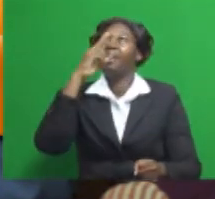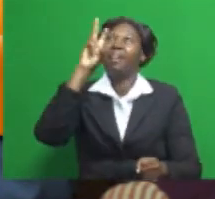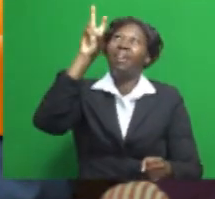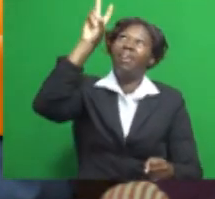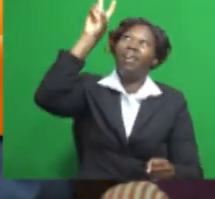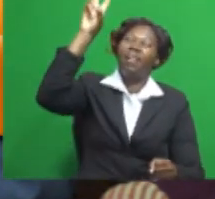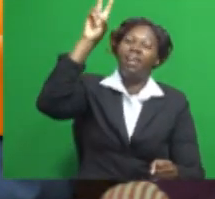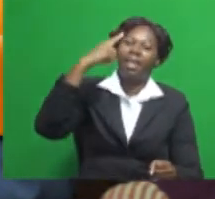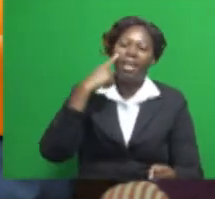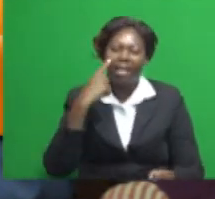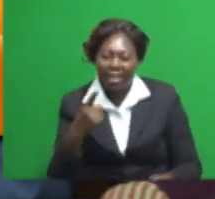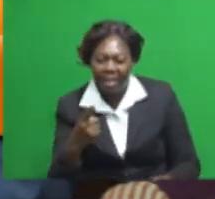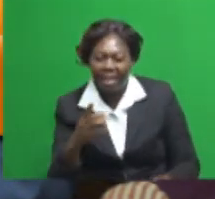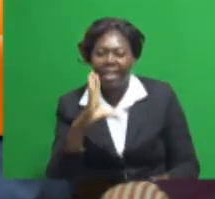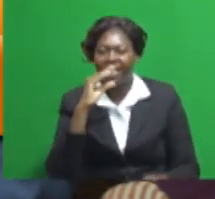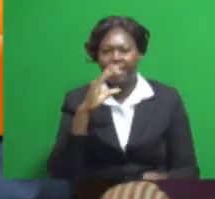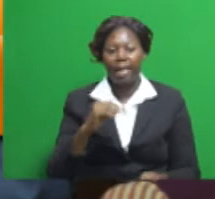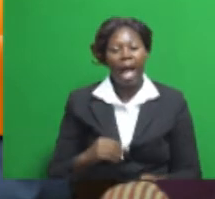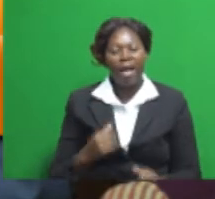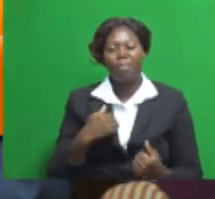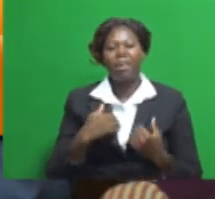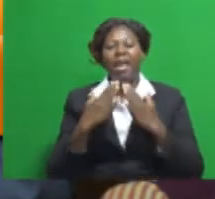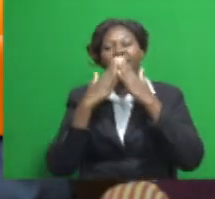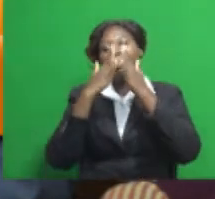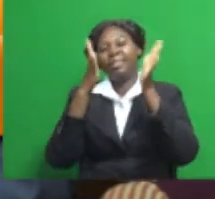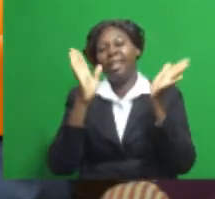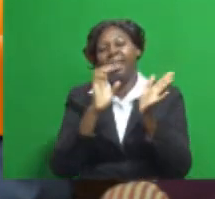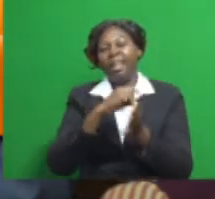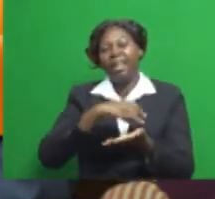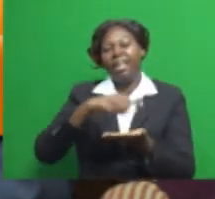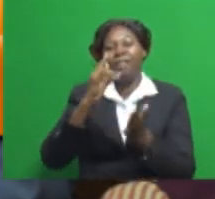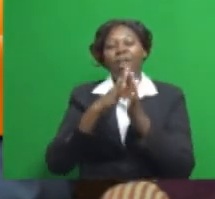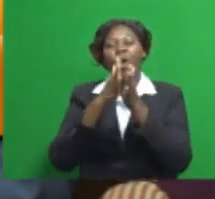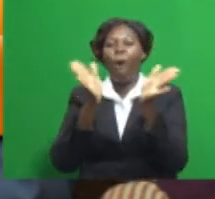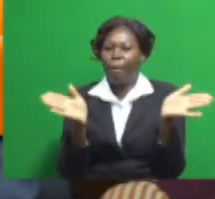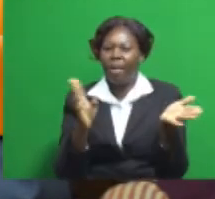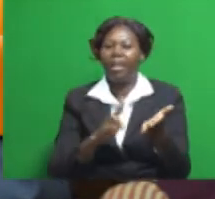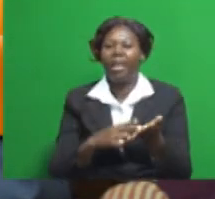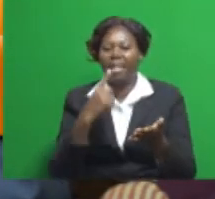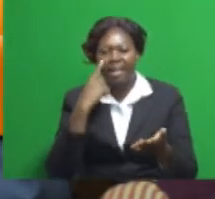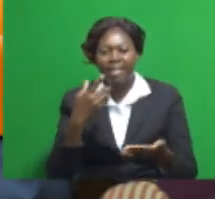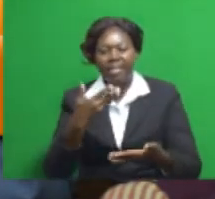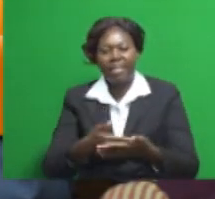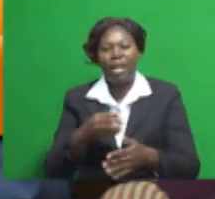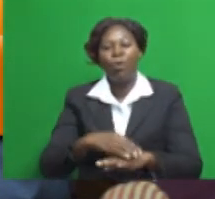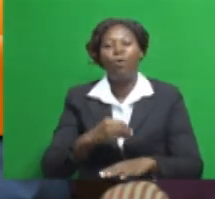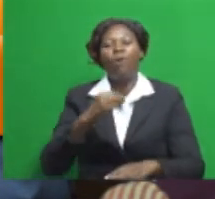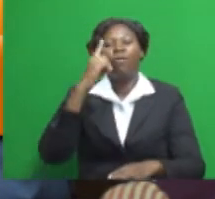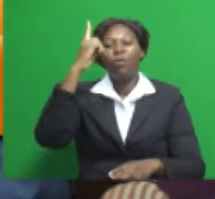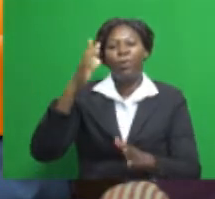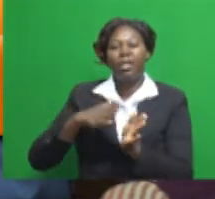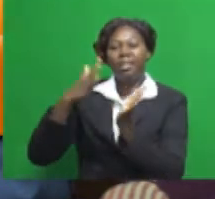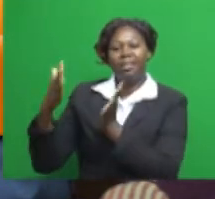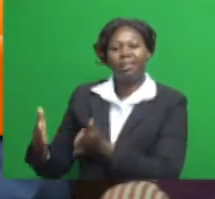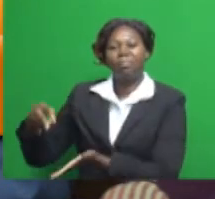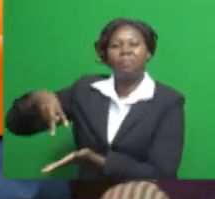denga rakazarurwa nomwanakomana womunhu amire kuruoko rworudyi rwamwari. Zvino vakadanidzira nezwi guru vakadzivira nzeve